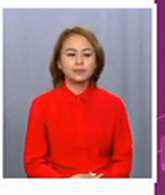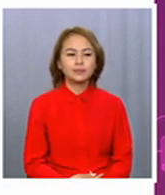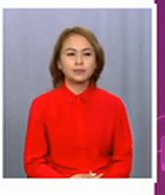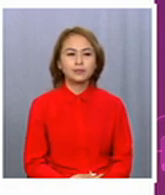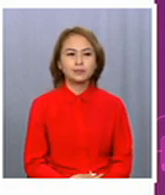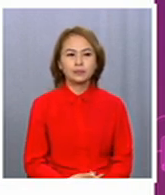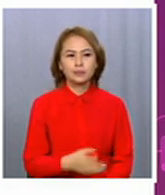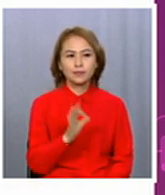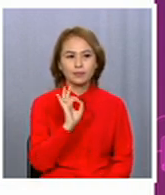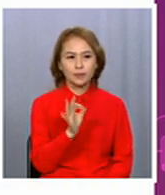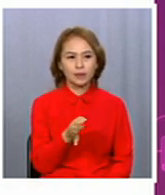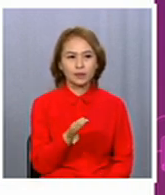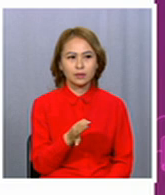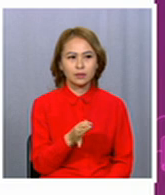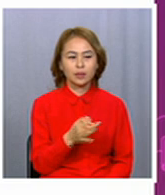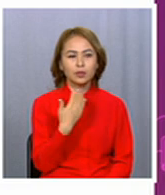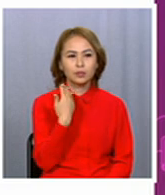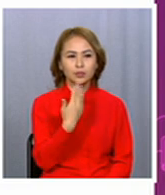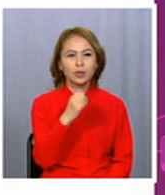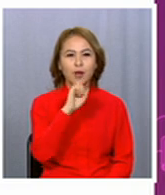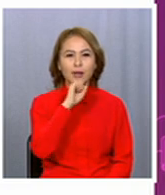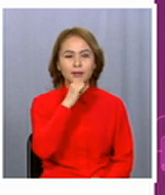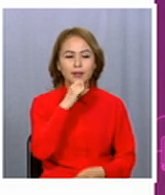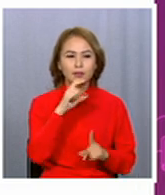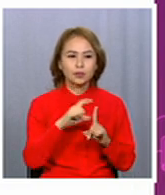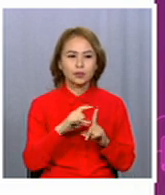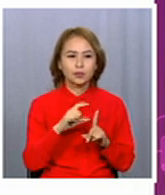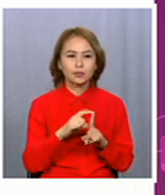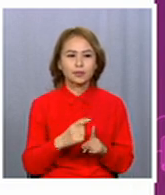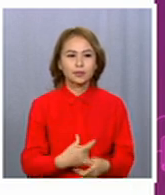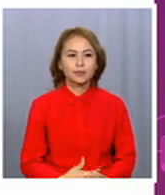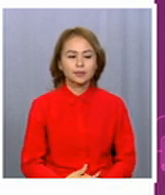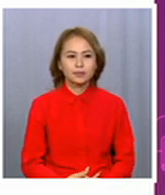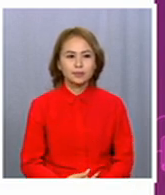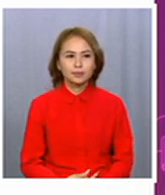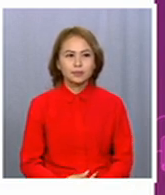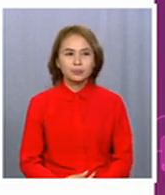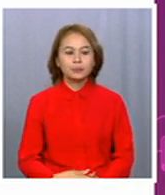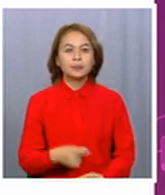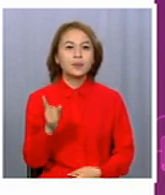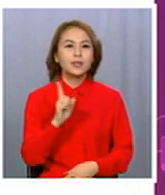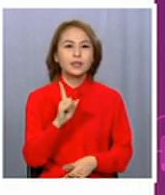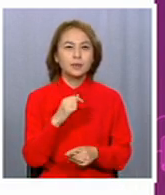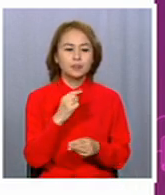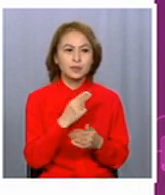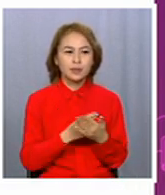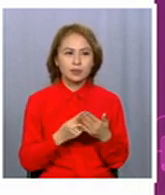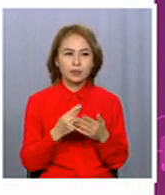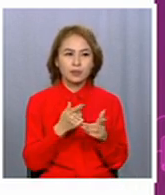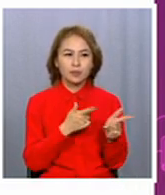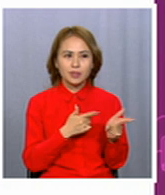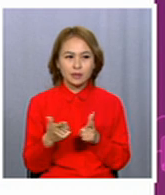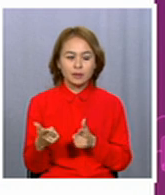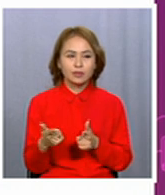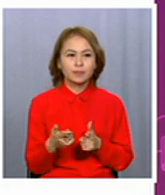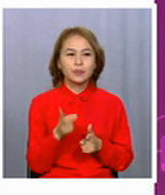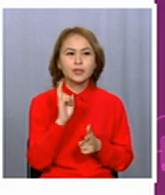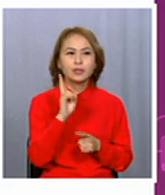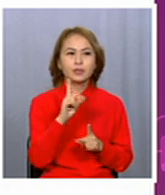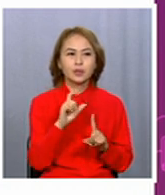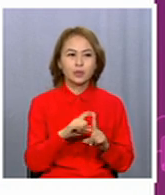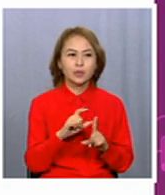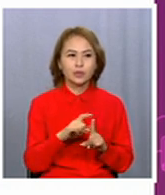Дұрыс. Бұл атаның сөзі. Неден пісірейін? Бұл кімнің сөзі?